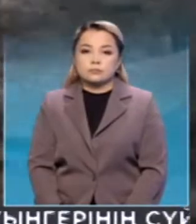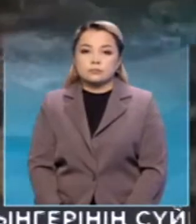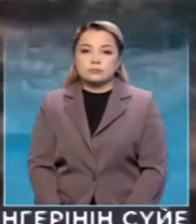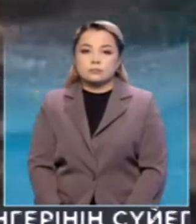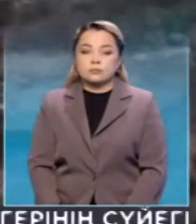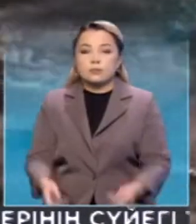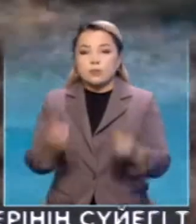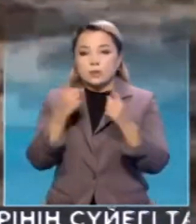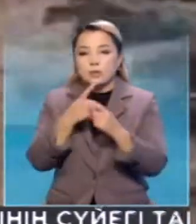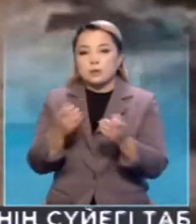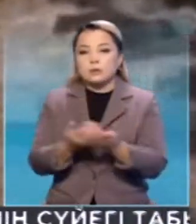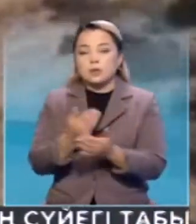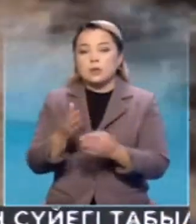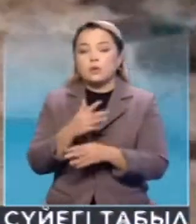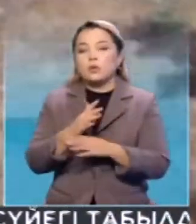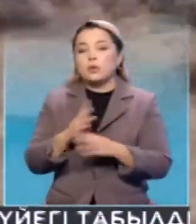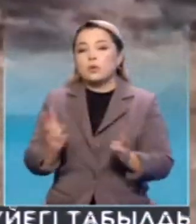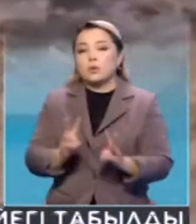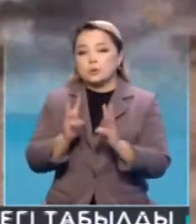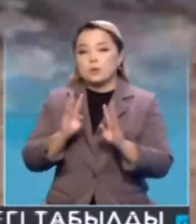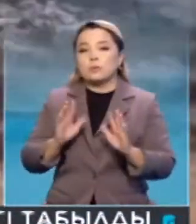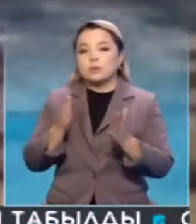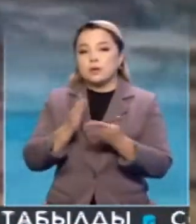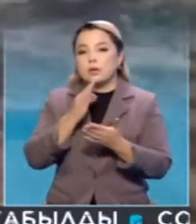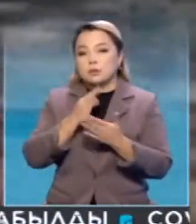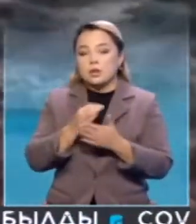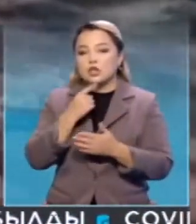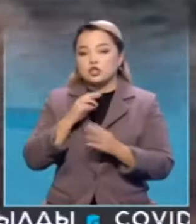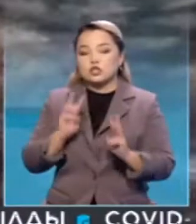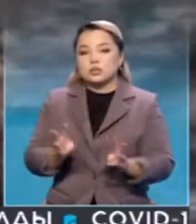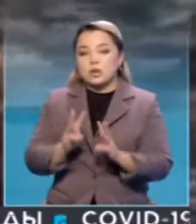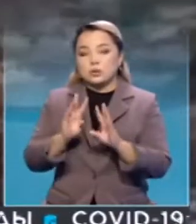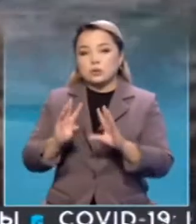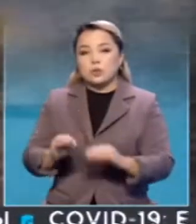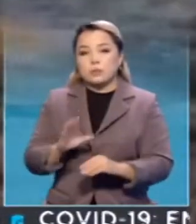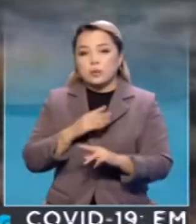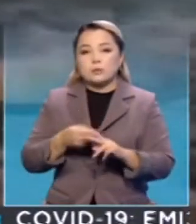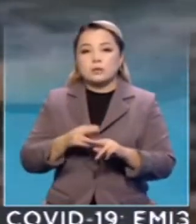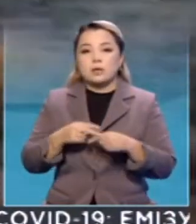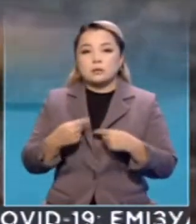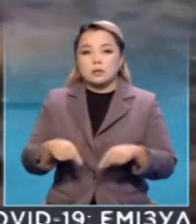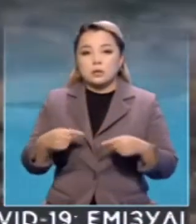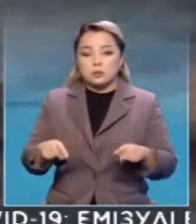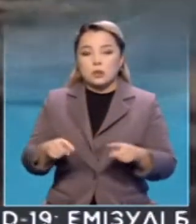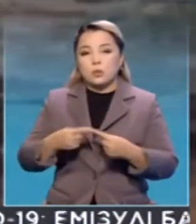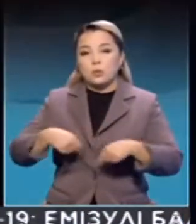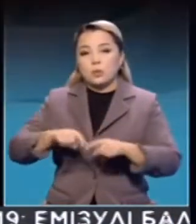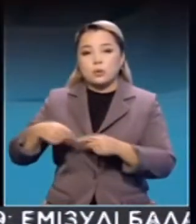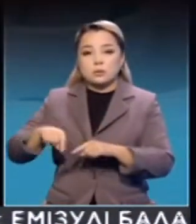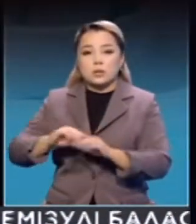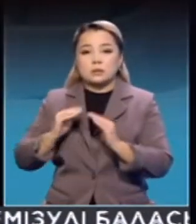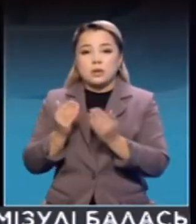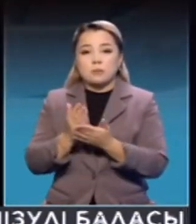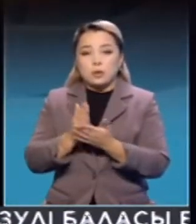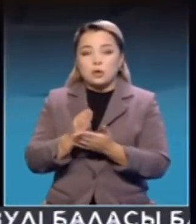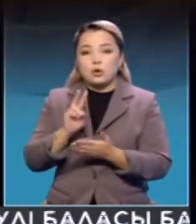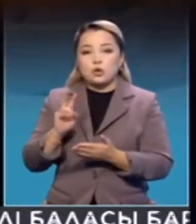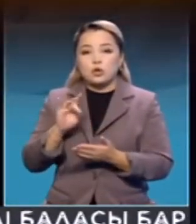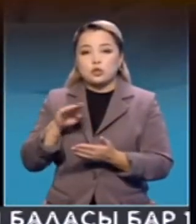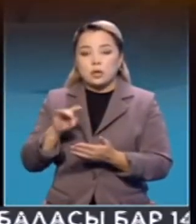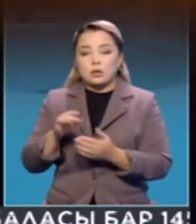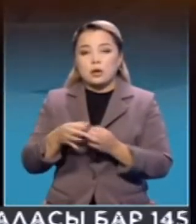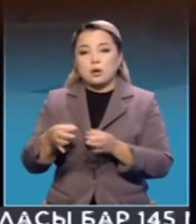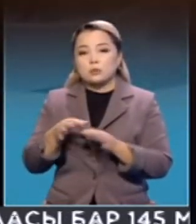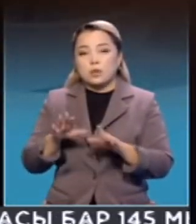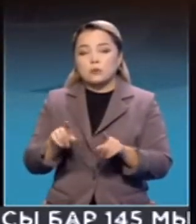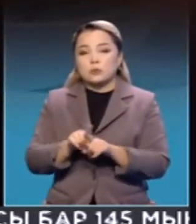Соңғы ақпараттарға сәйкес өрт болған аудандардың бір қатарында қызыл жалын сөндірілген, кейбірінде оқшауланған. Үржар ауданында тілсіз жау әлі ырық